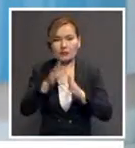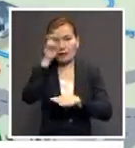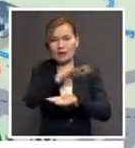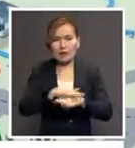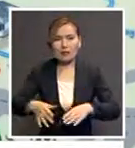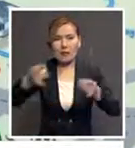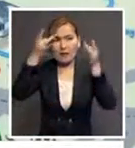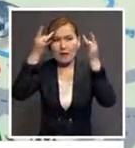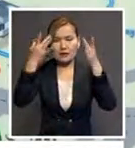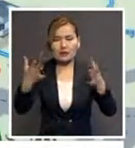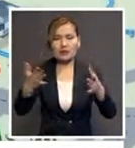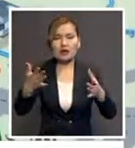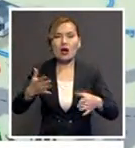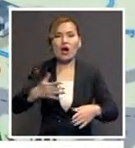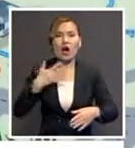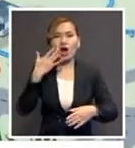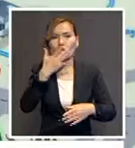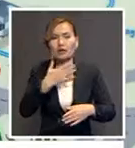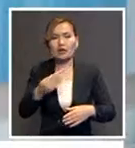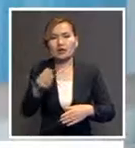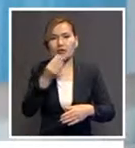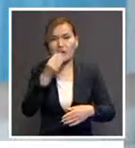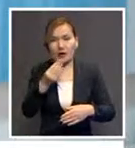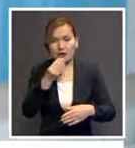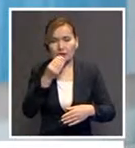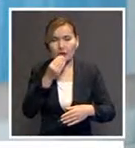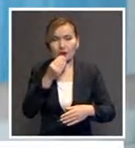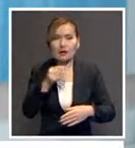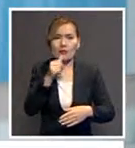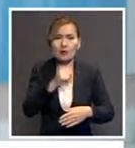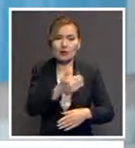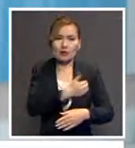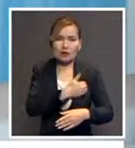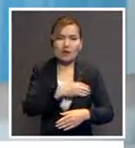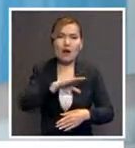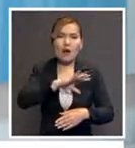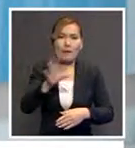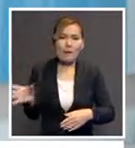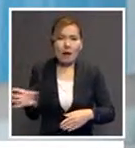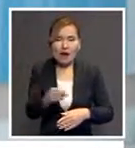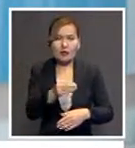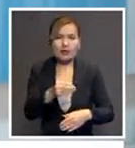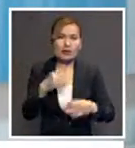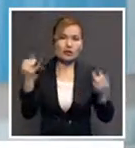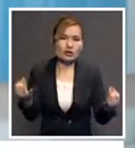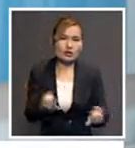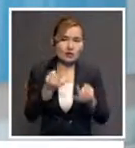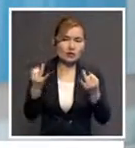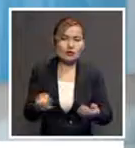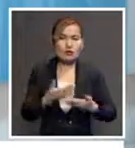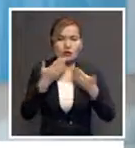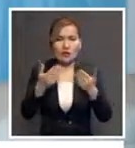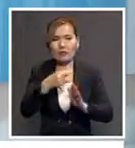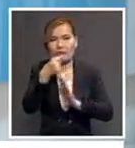елінің мәдениетіне, біздің ұлттық тағамдарымызға өте қызығып, сұрап барлығын, қай жерден алсақ болады, қай жерден тамақтансақ болады,